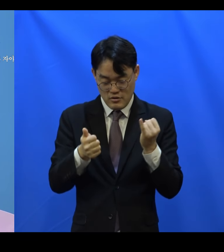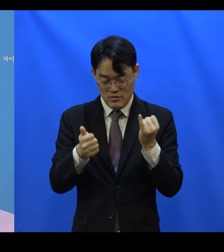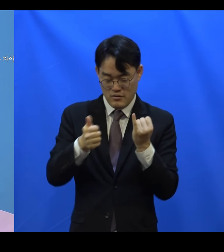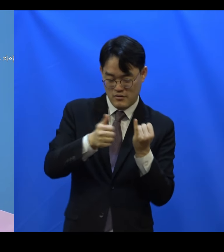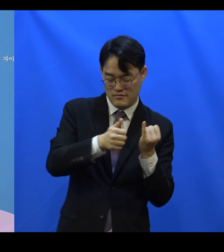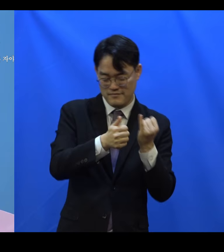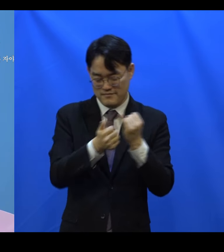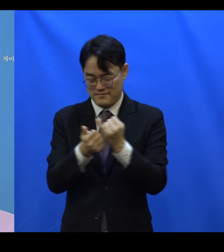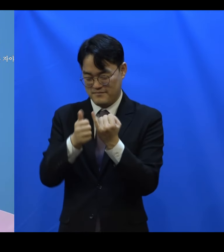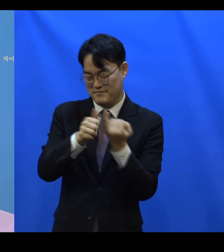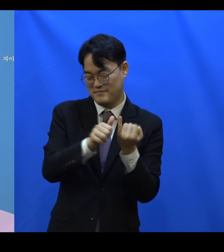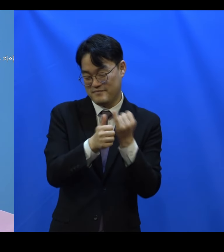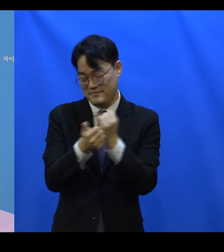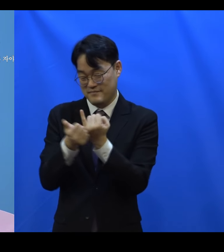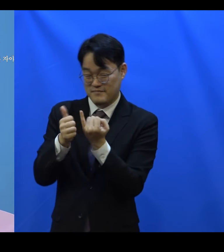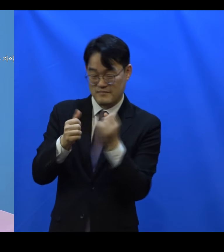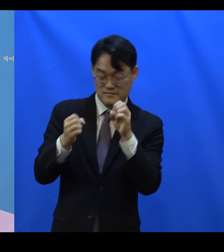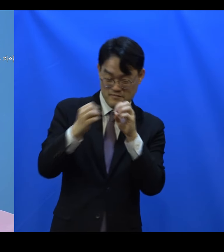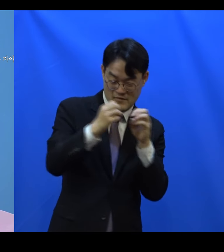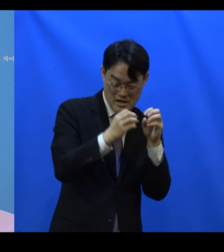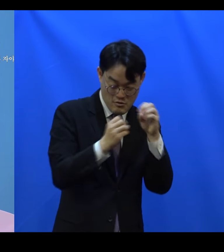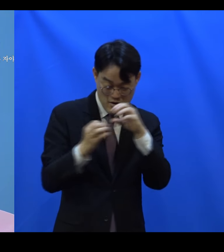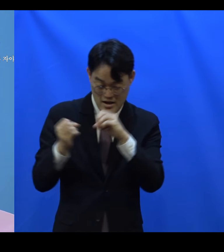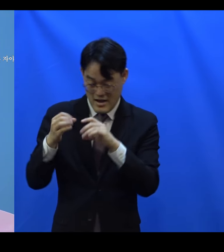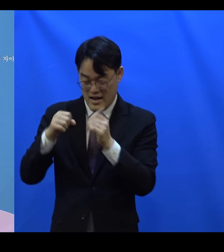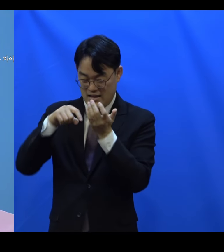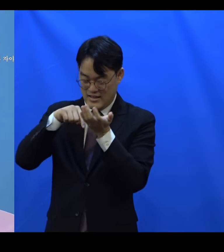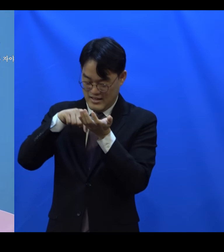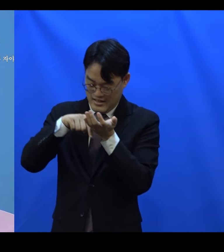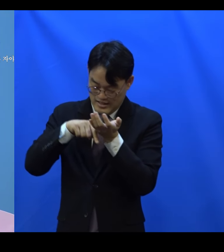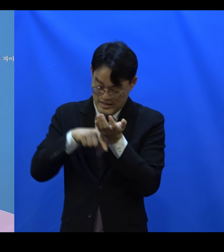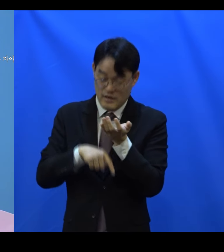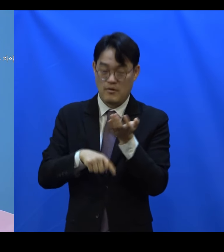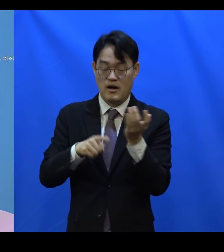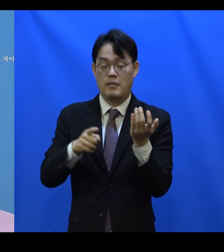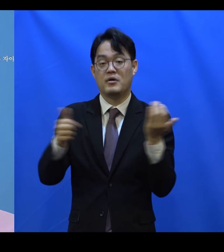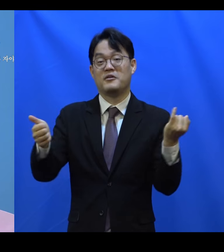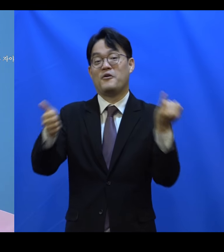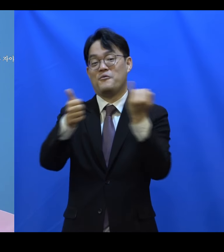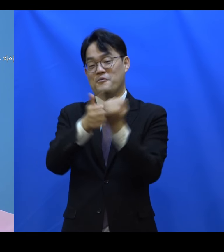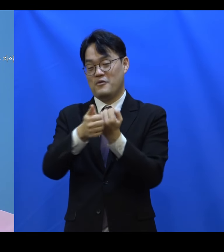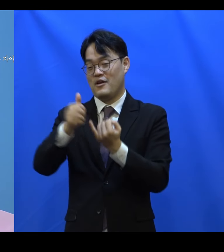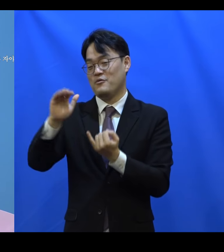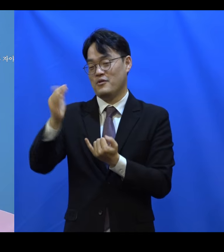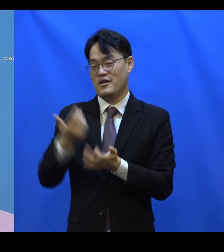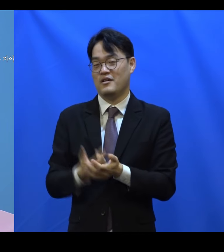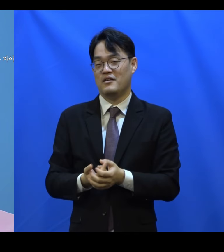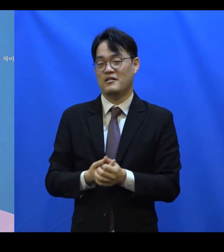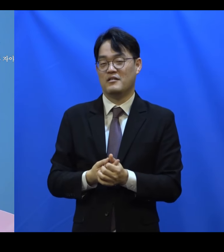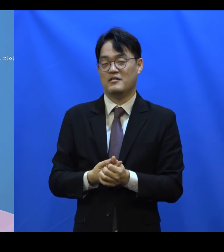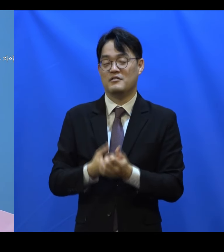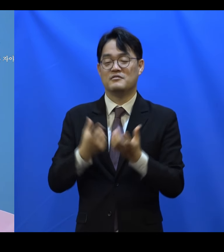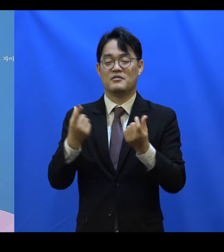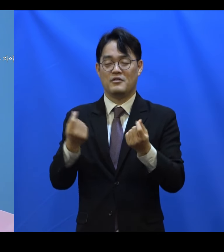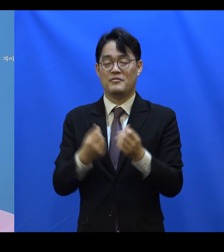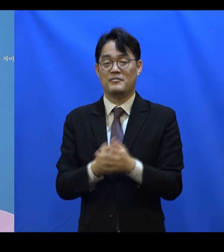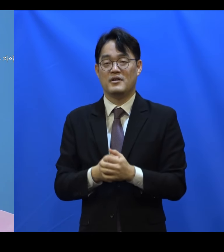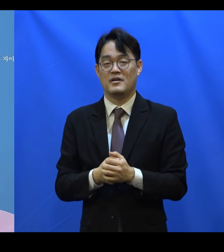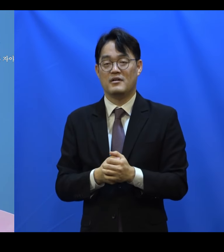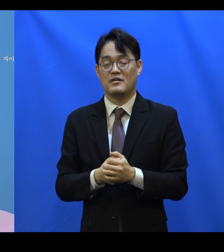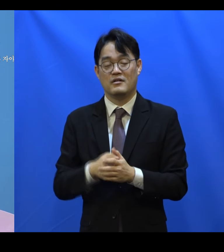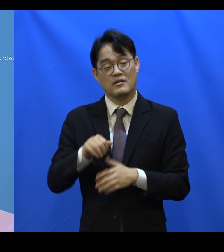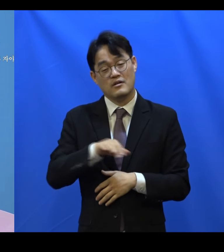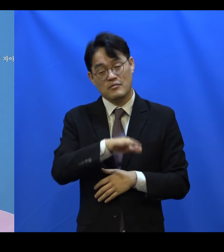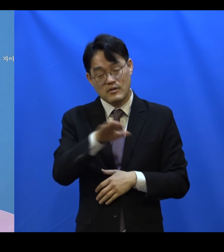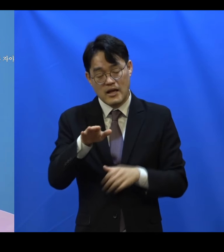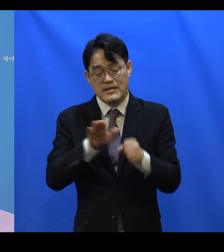기술이 필요합니다. 사랑이 깊어져 갈수록 조심해야 돼요. 이제 이만큼 안 해요. 아차하는 순간